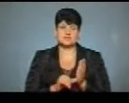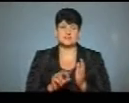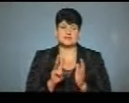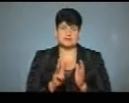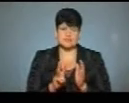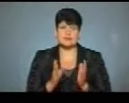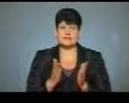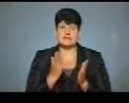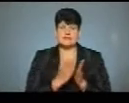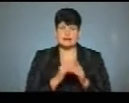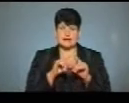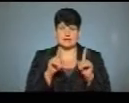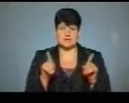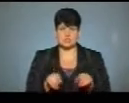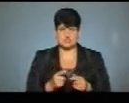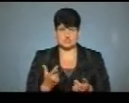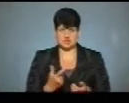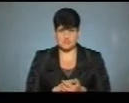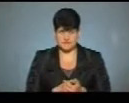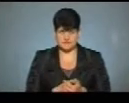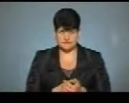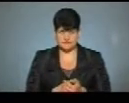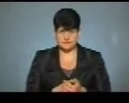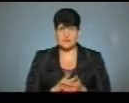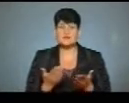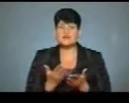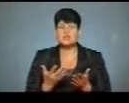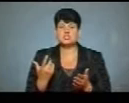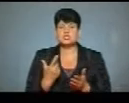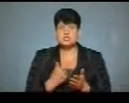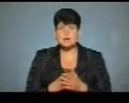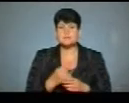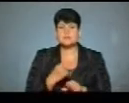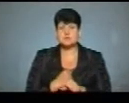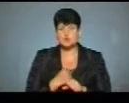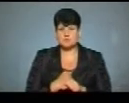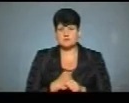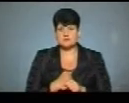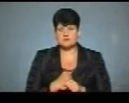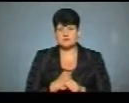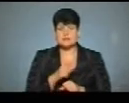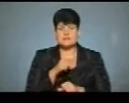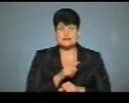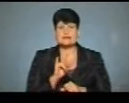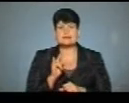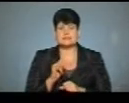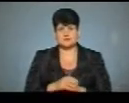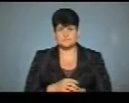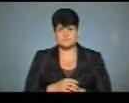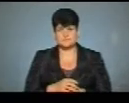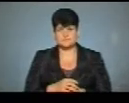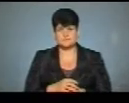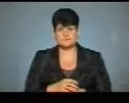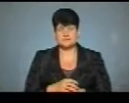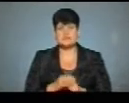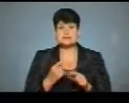063, де є картка щеплень, які щеплення зроблені тій дитині.